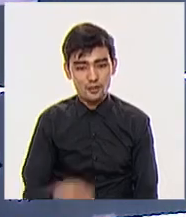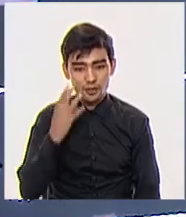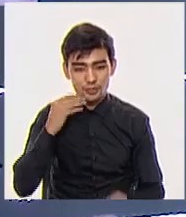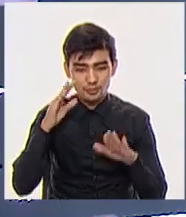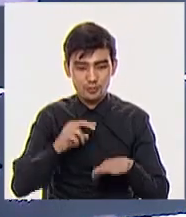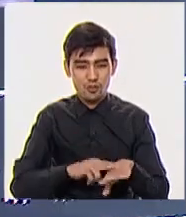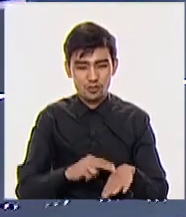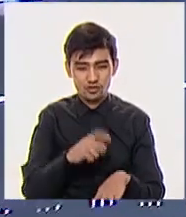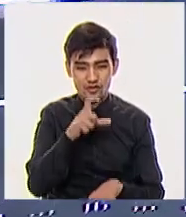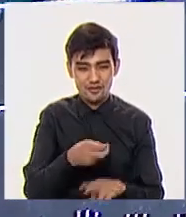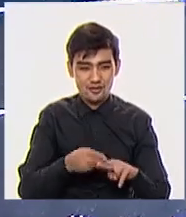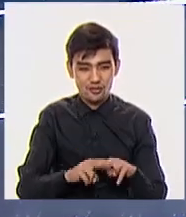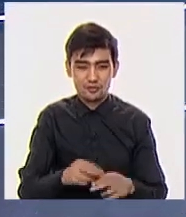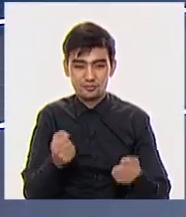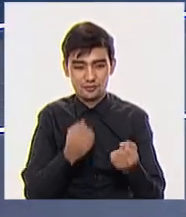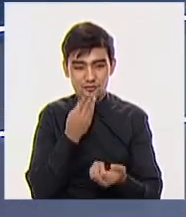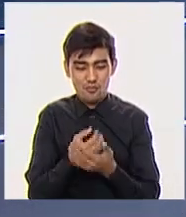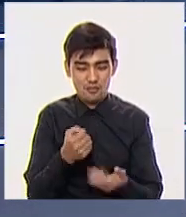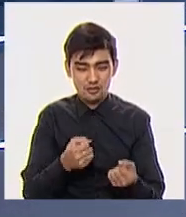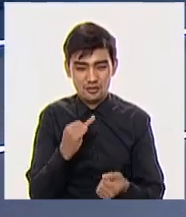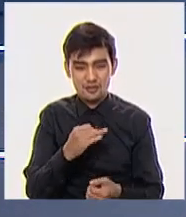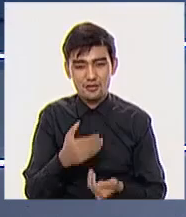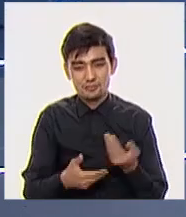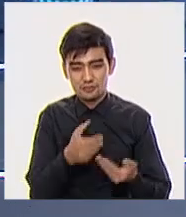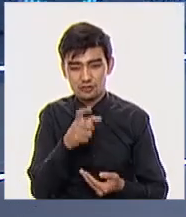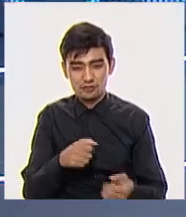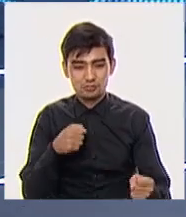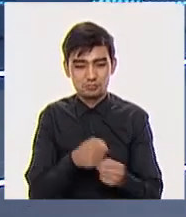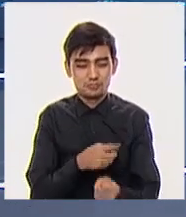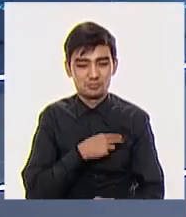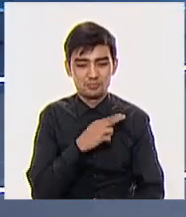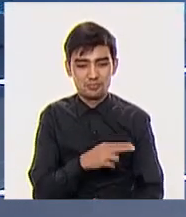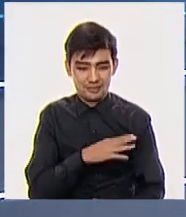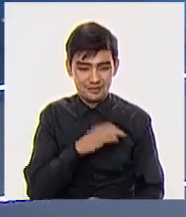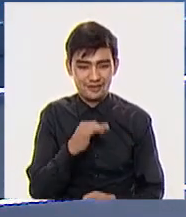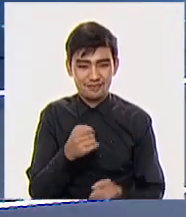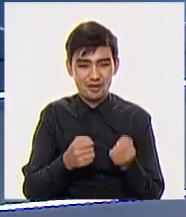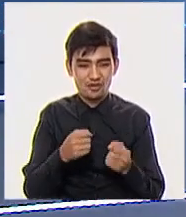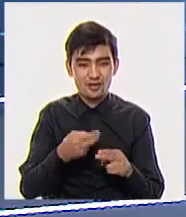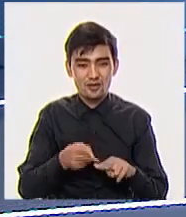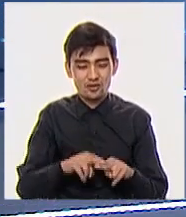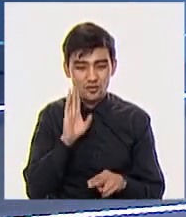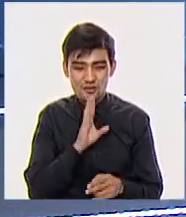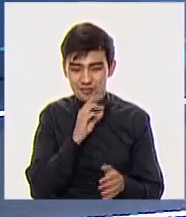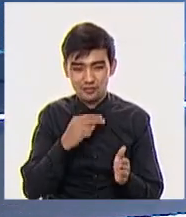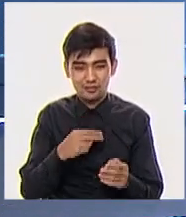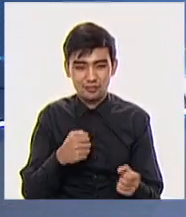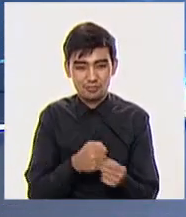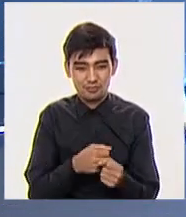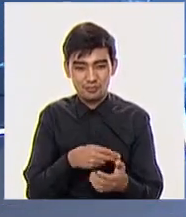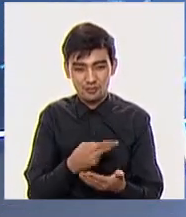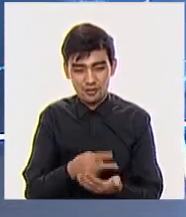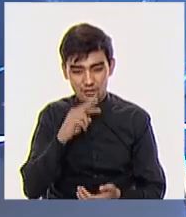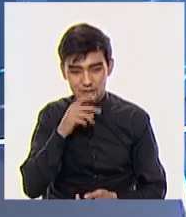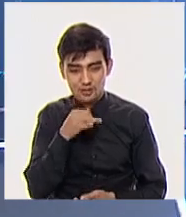Алматыда полиция қызметкері қызметтік көлігімен жаяу жүргіншіні қағып мерт қылды. Патрульдік көліктің астында қалған әйел алған жарақатынан сол жерде